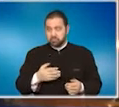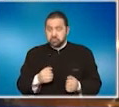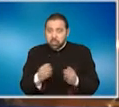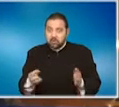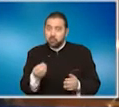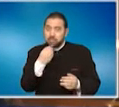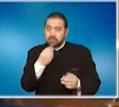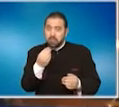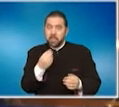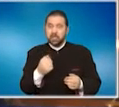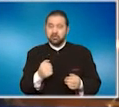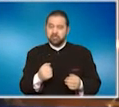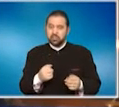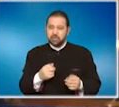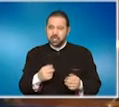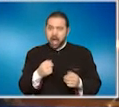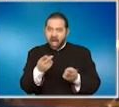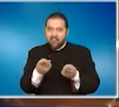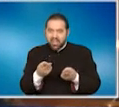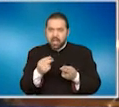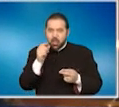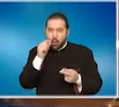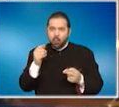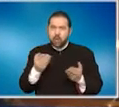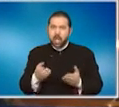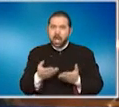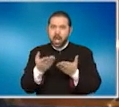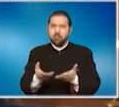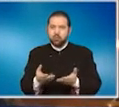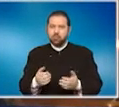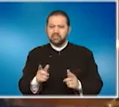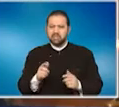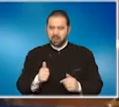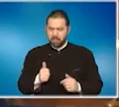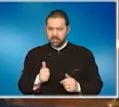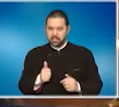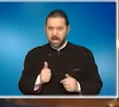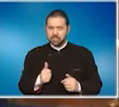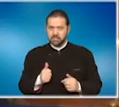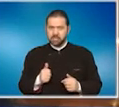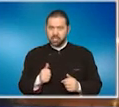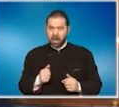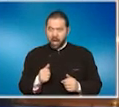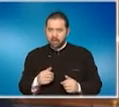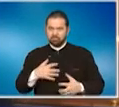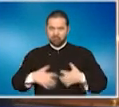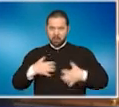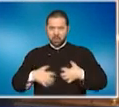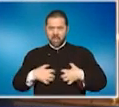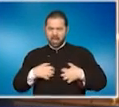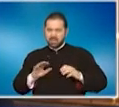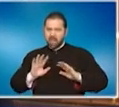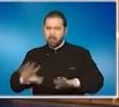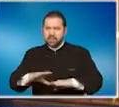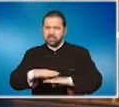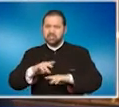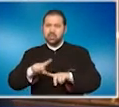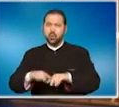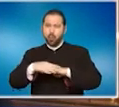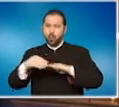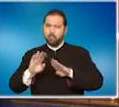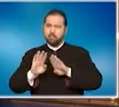Deci, intrând chelarul și aflându-l mâncând, mânindu-se pe copil care se ședea jos, l-a împins cu piciorul fără de socoteală, iar